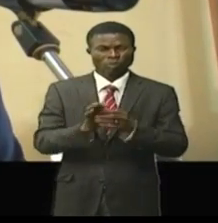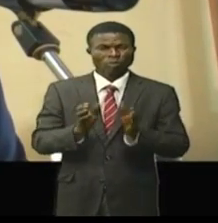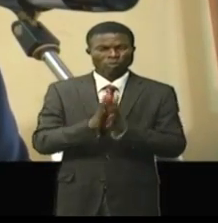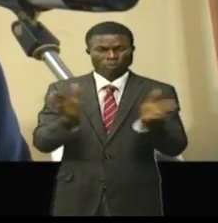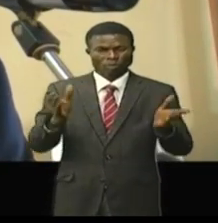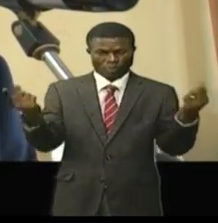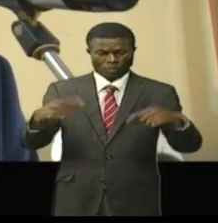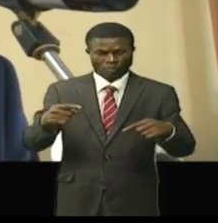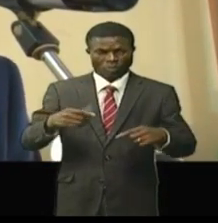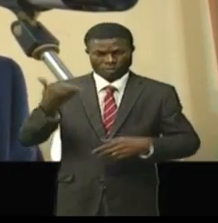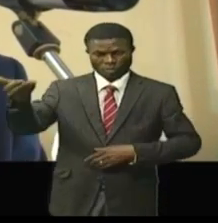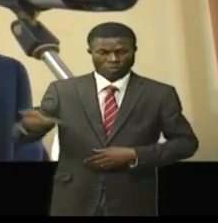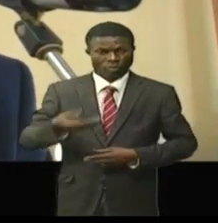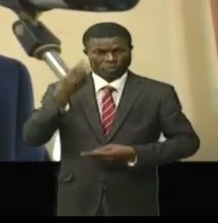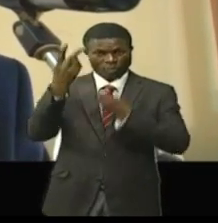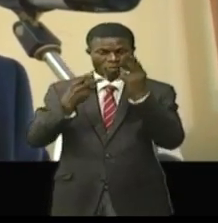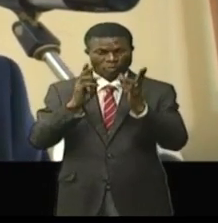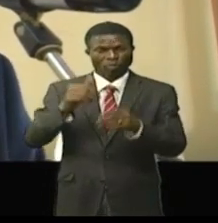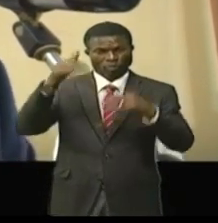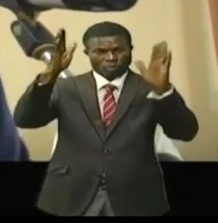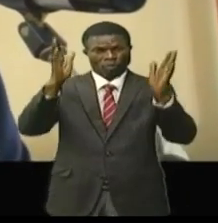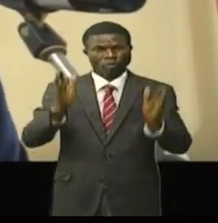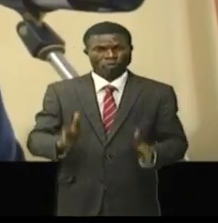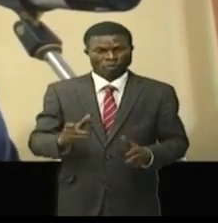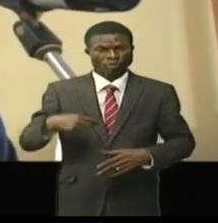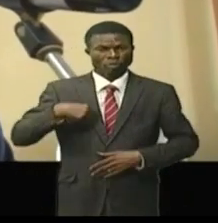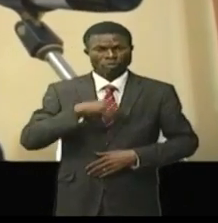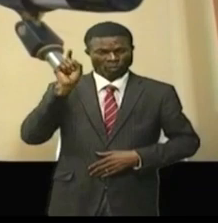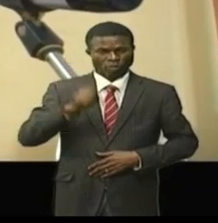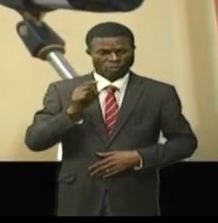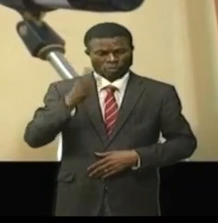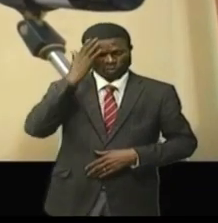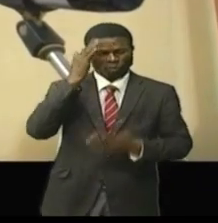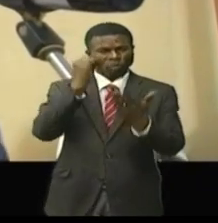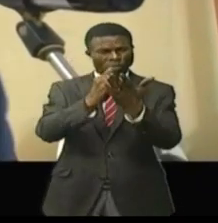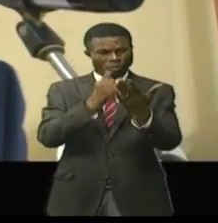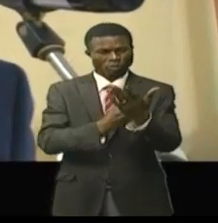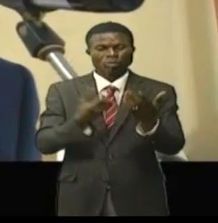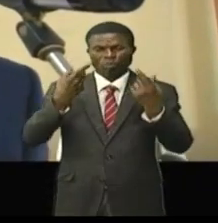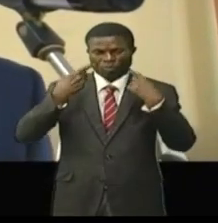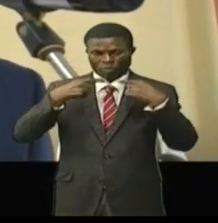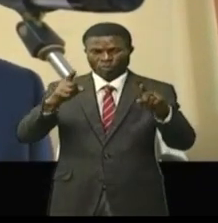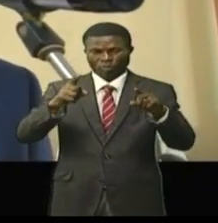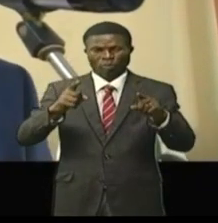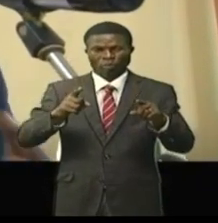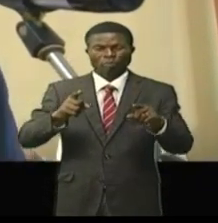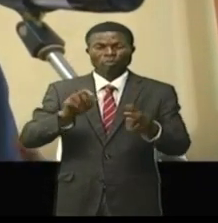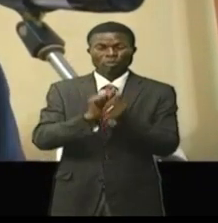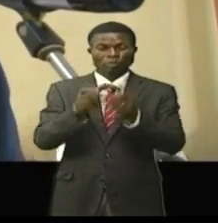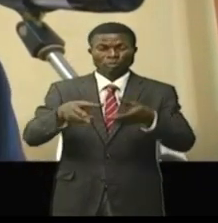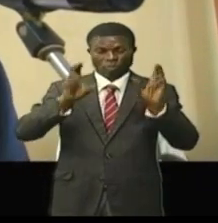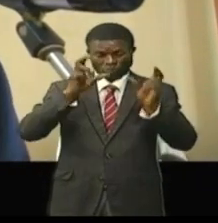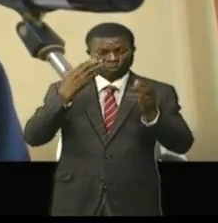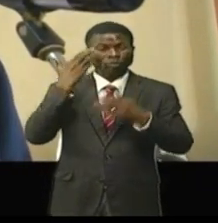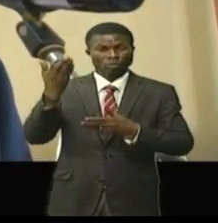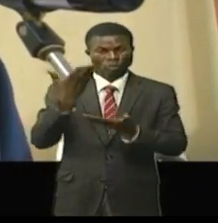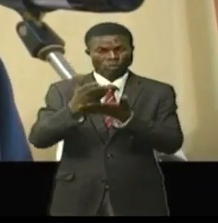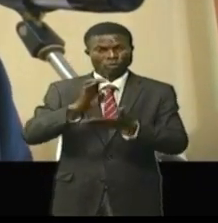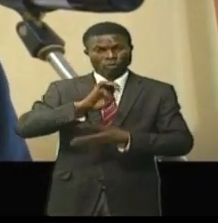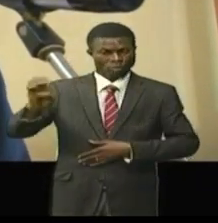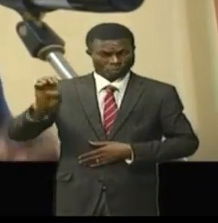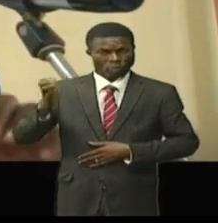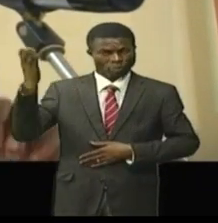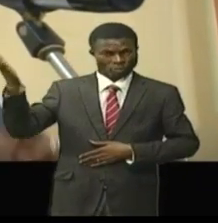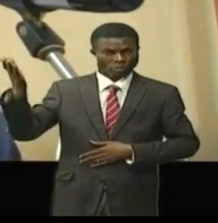Lorsque nous recevons les visiteurs ou étrangers, nous devons les identifier et informer. Restons éveillés. Voyez ce qui se passe à l'est de notre